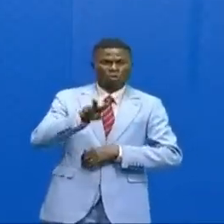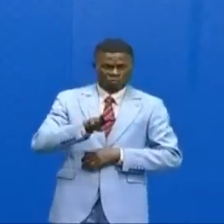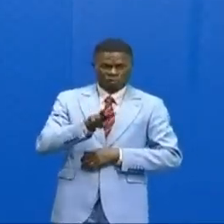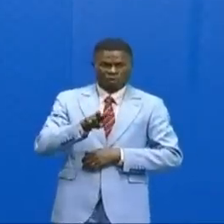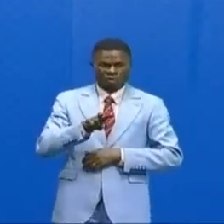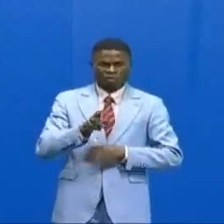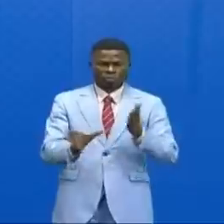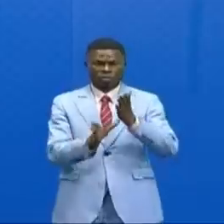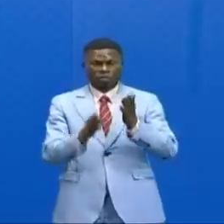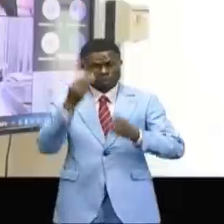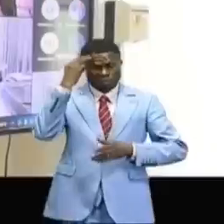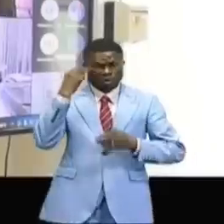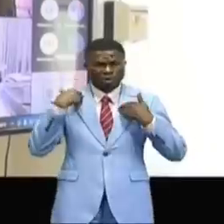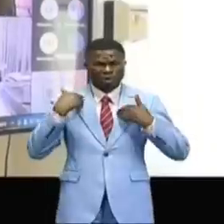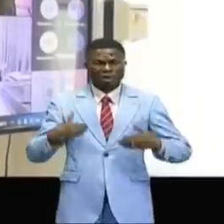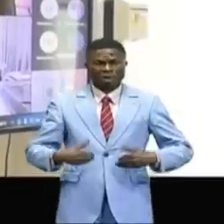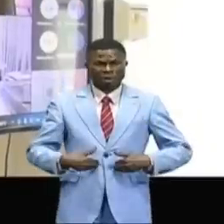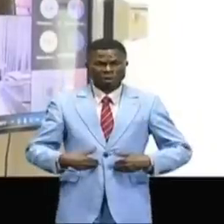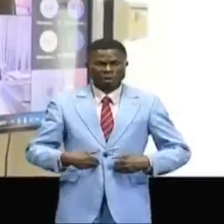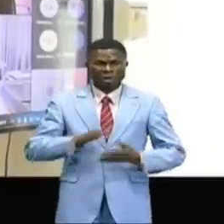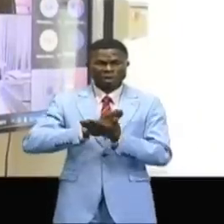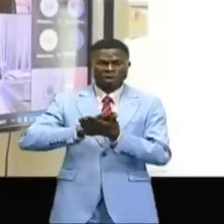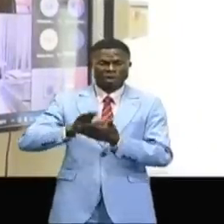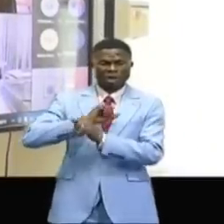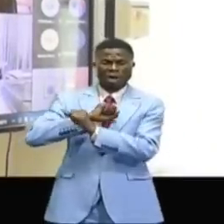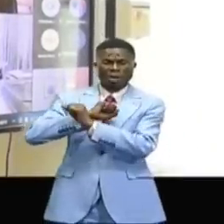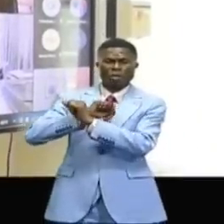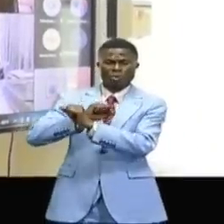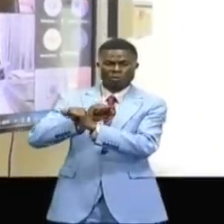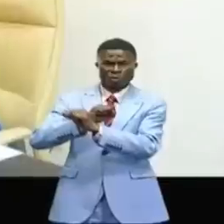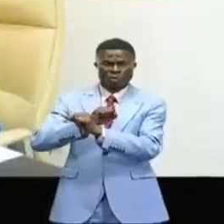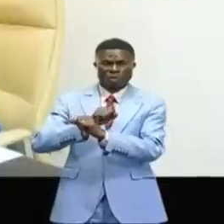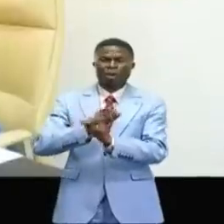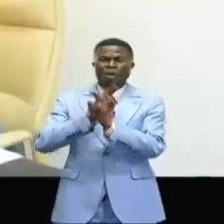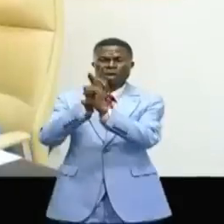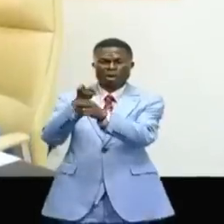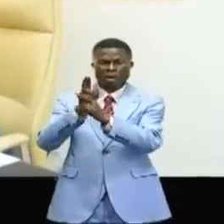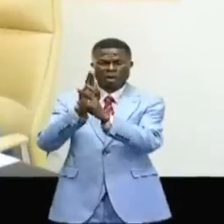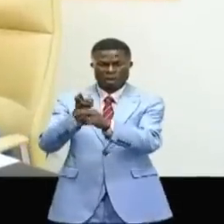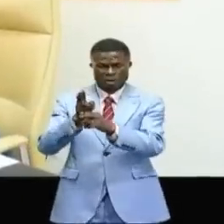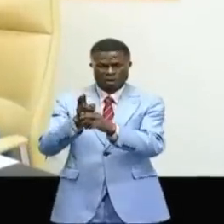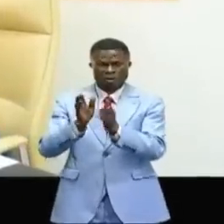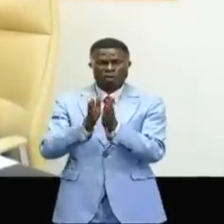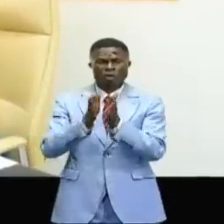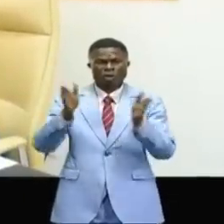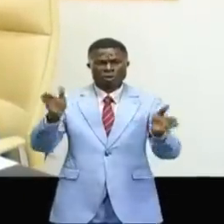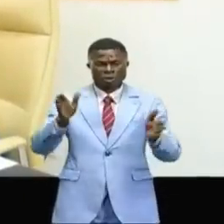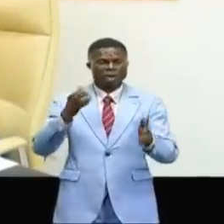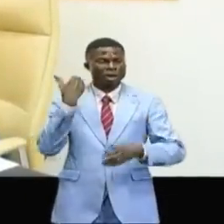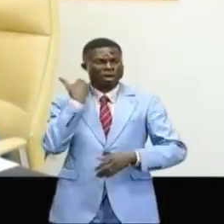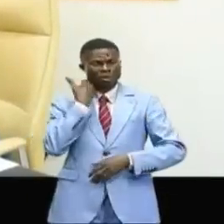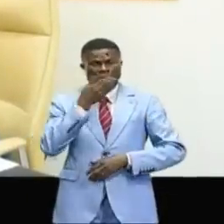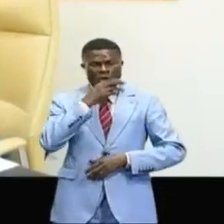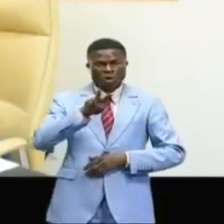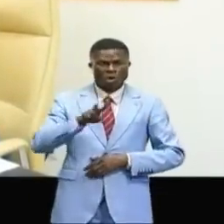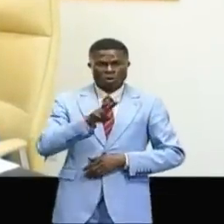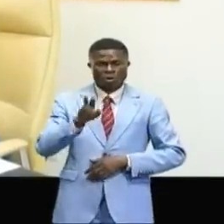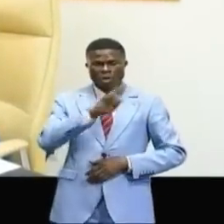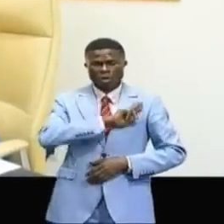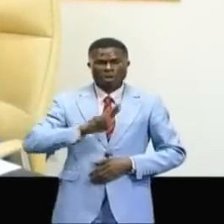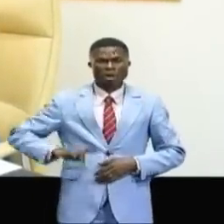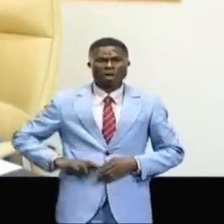La vice-ministre de la Santé publique, Hygiène et Prévention, a présenté la situation générale de la pandémie en Covid-19 en